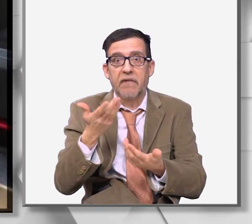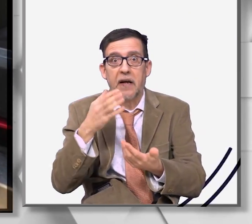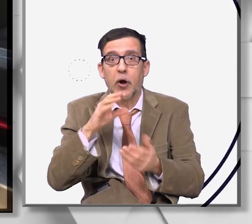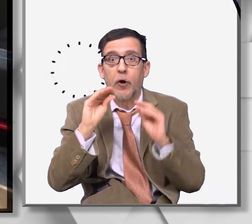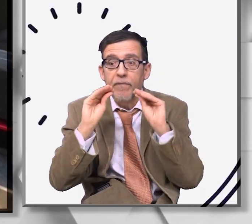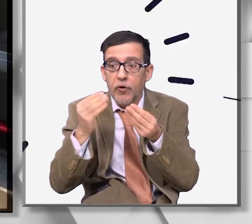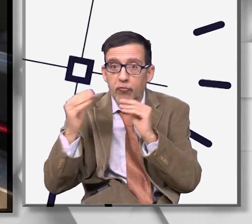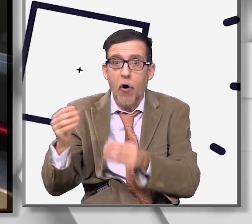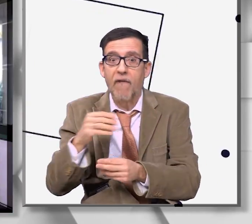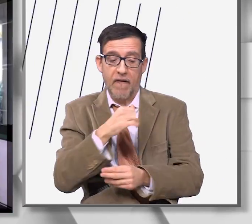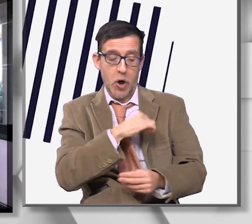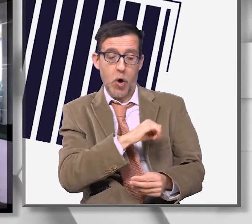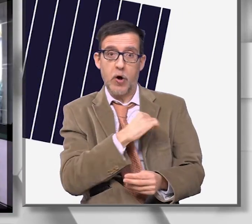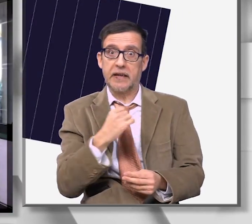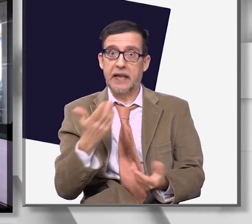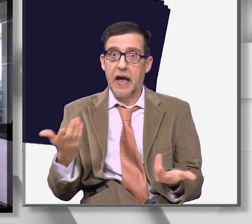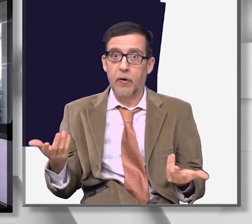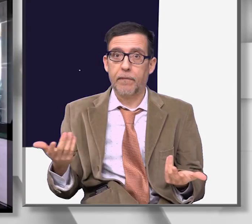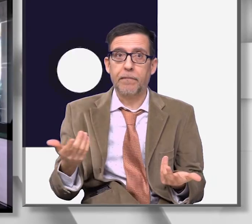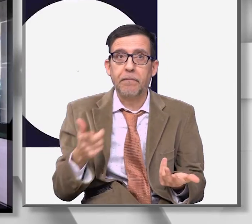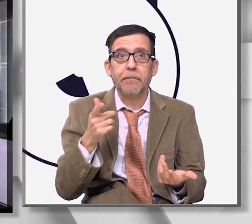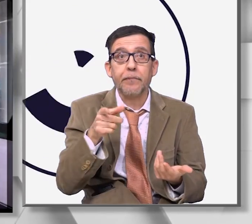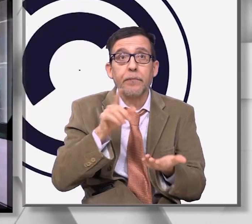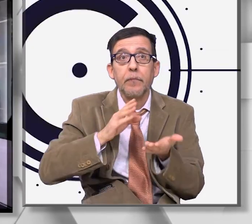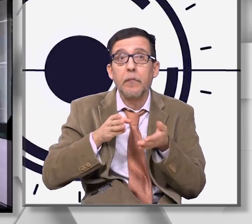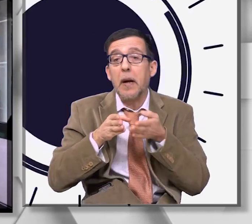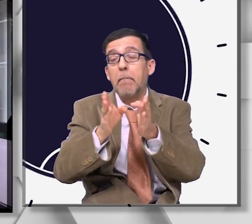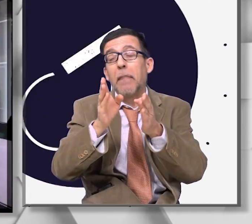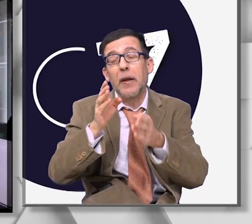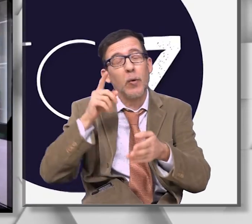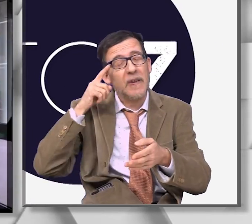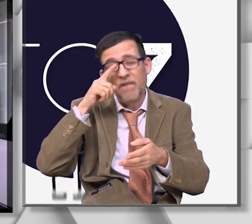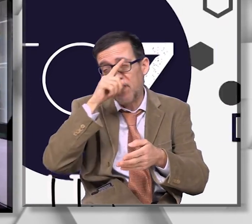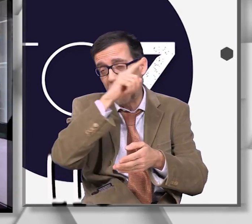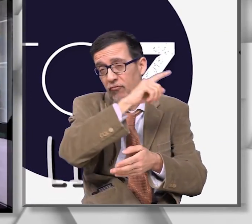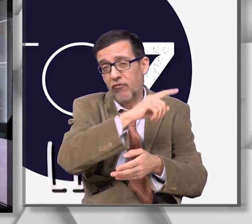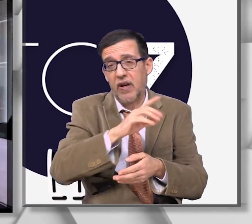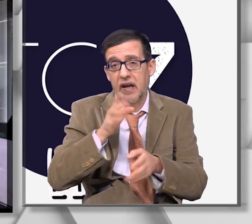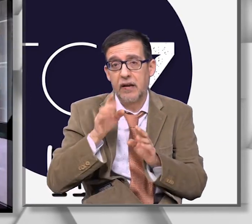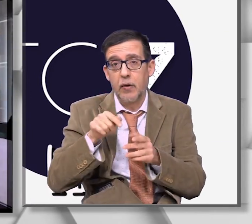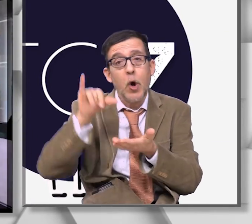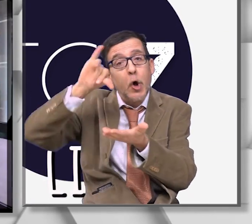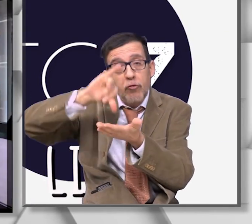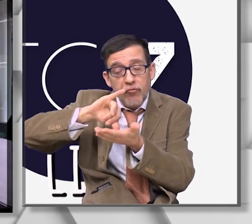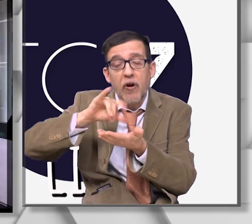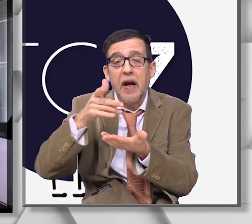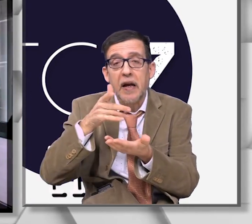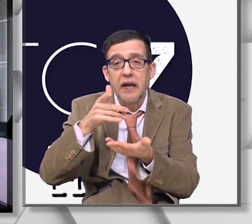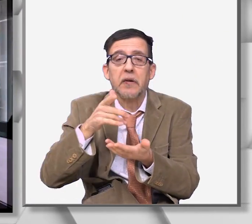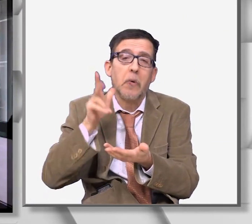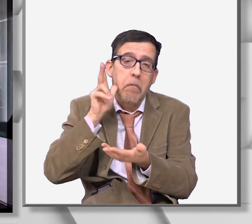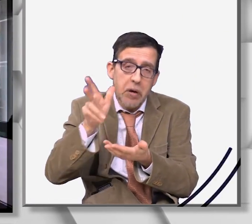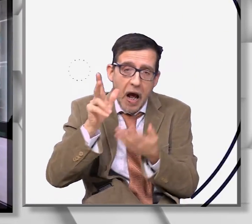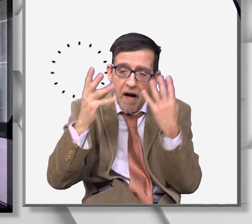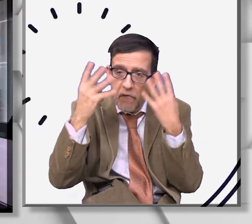oristanesi nonostante il periodo difficile che stiamo attraversando il centro è stato bravo